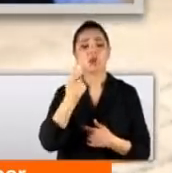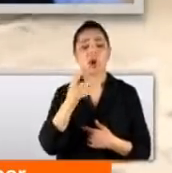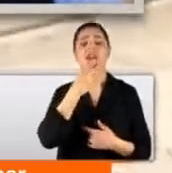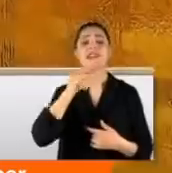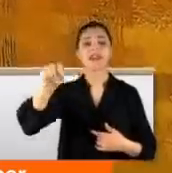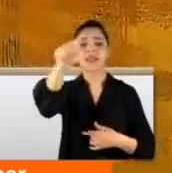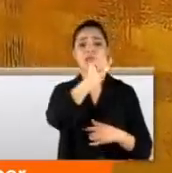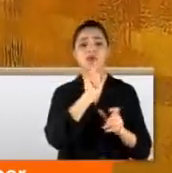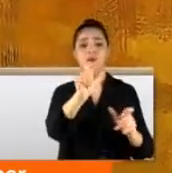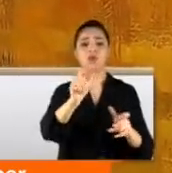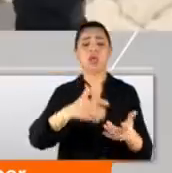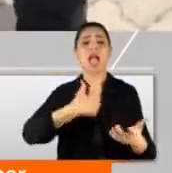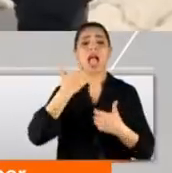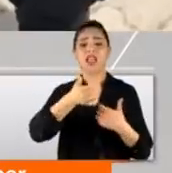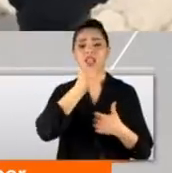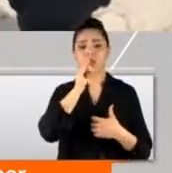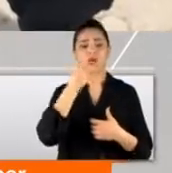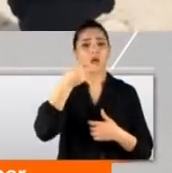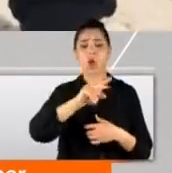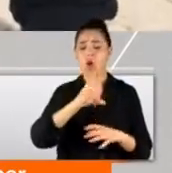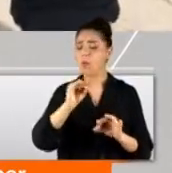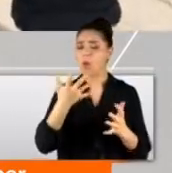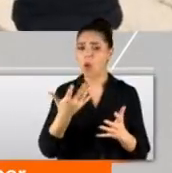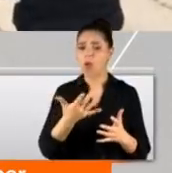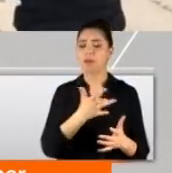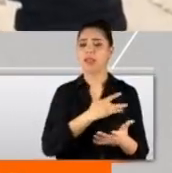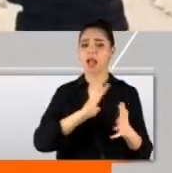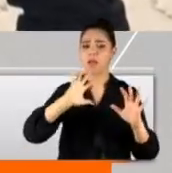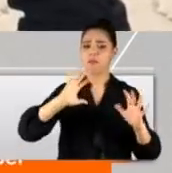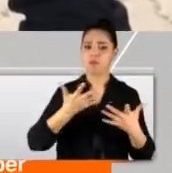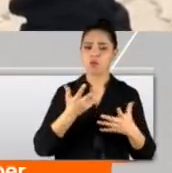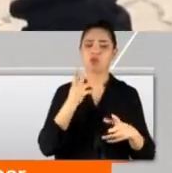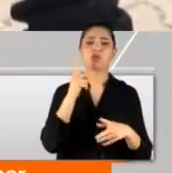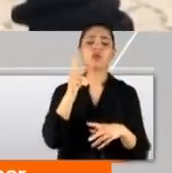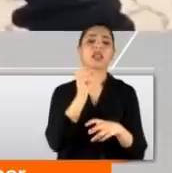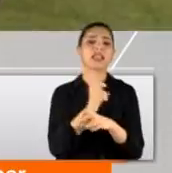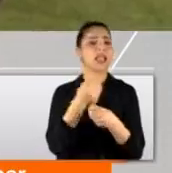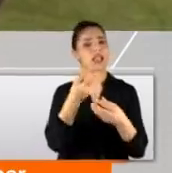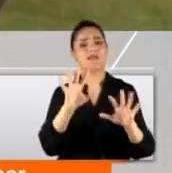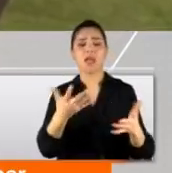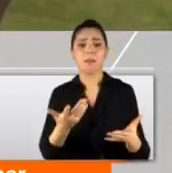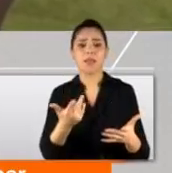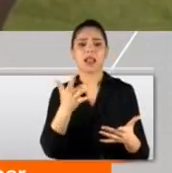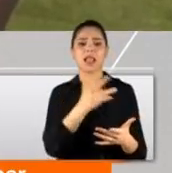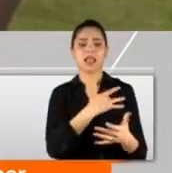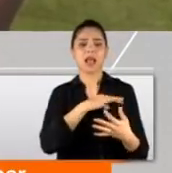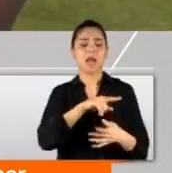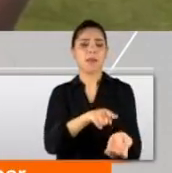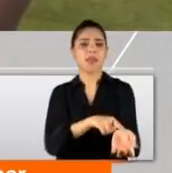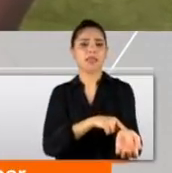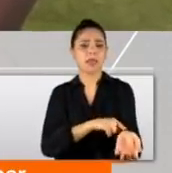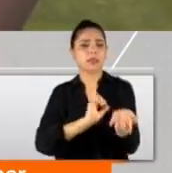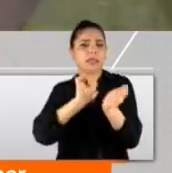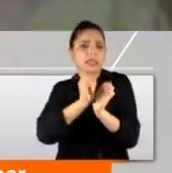gençleri uyarıyor. Enerji içecekleri ölümcül olabilecek ritim bozuklukları tetiklenebiliyor. Onun dışında kalp damarlarında